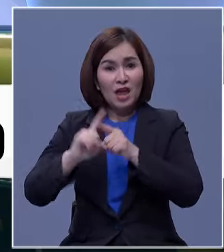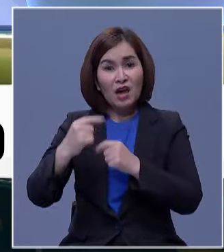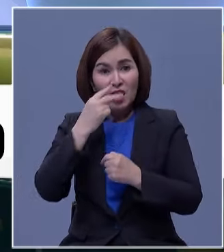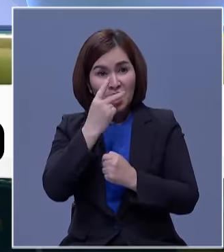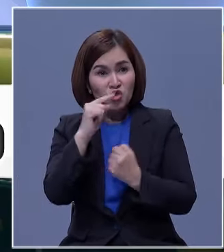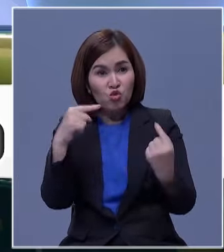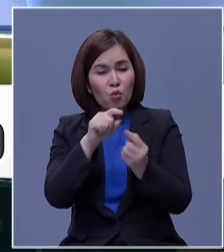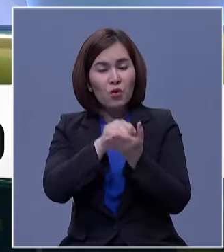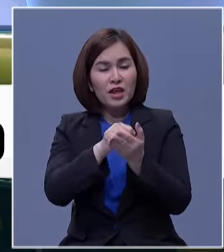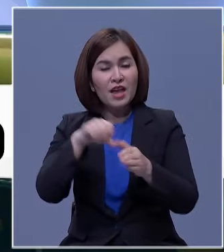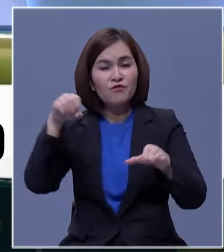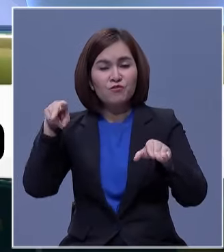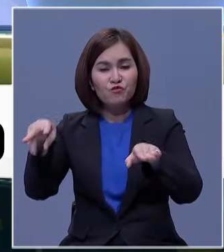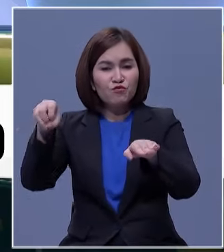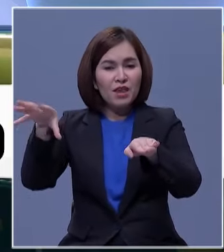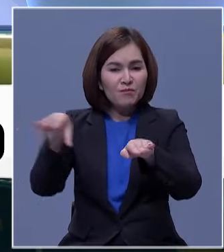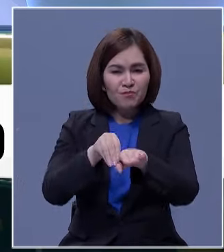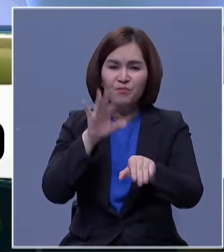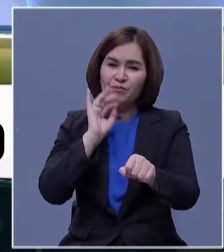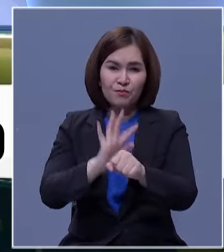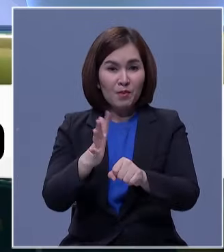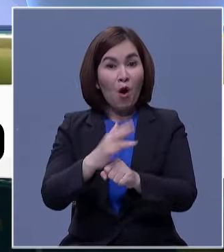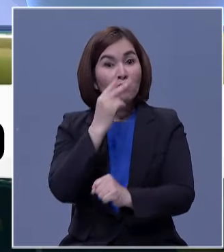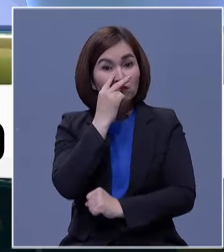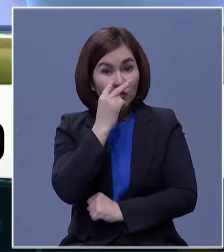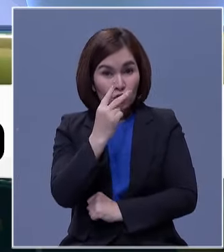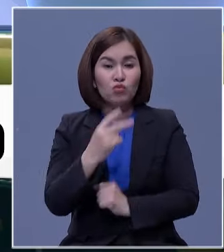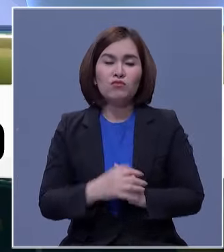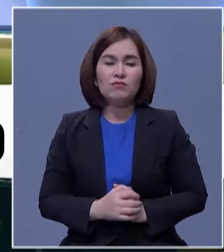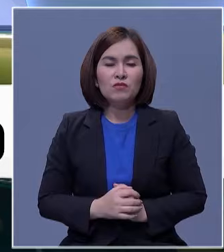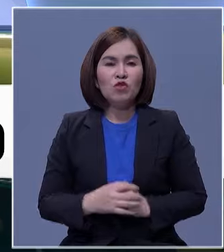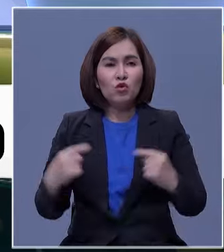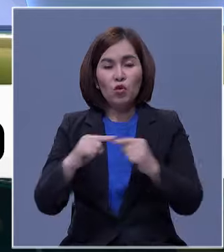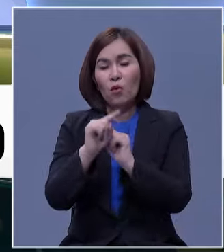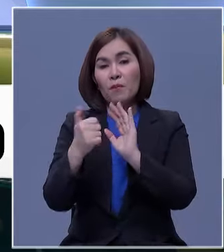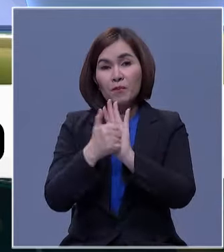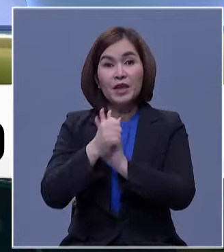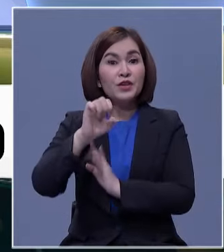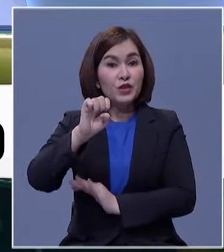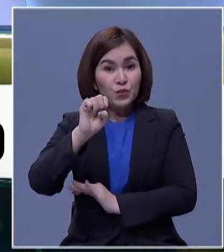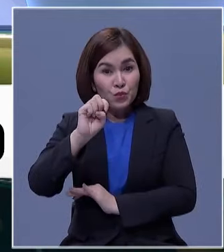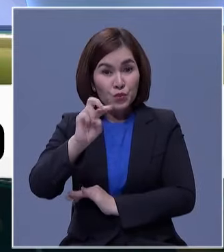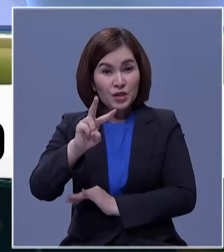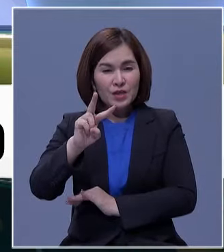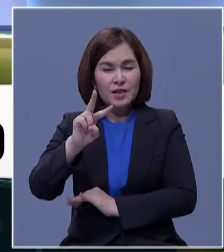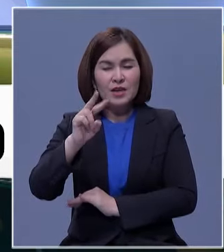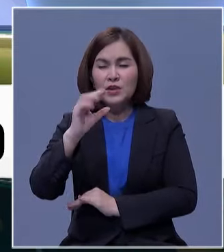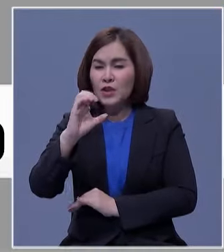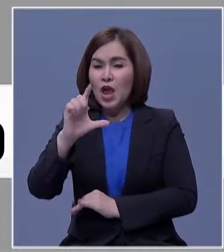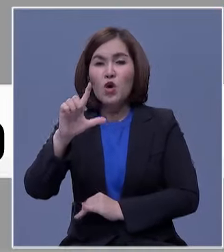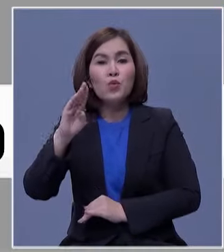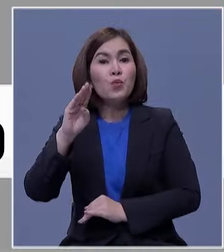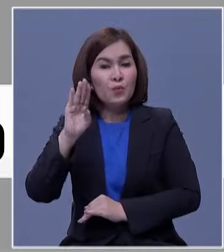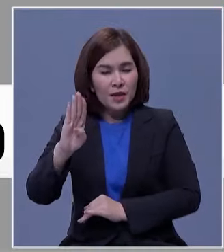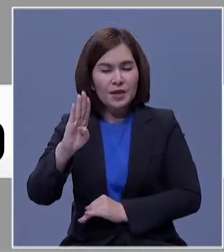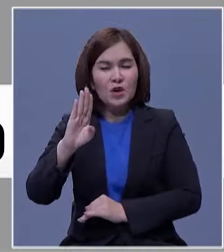ชาร์จไม่เพียงพอเรื่องของรถไฟฟ้าเนี่ยนะครับเพราะฉะนั้นเดี๋ยวไปดูบรรยากาศกันหน่อยโดยในเพจ EV ClubThailandกรุ๊ปนะครับก็มีรูปเพจที่เขาออกมา